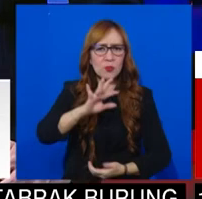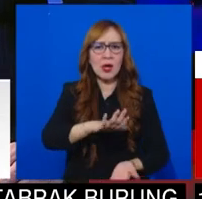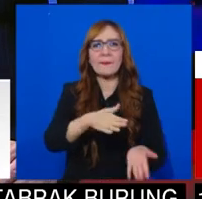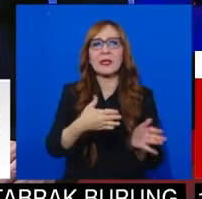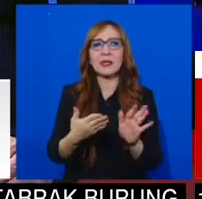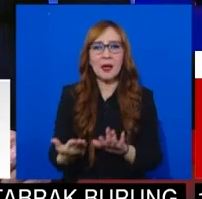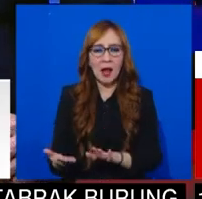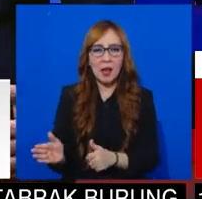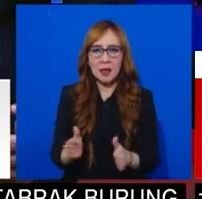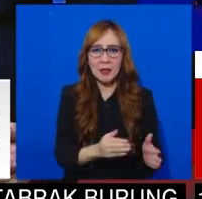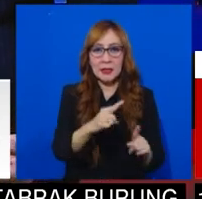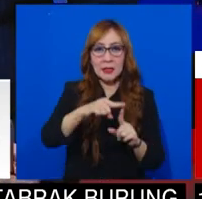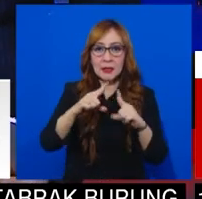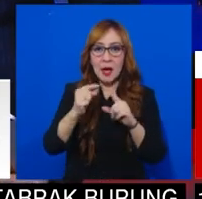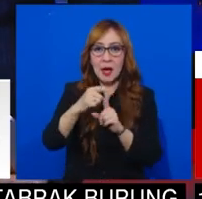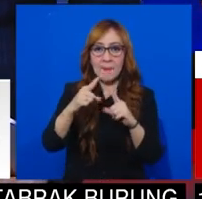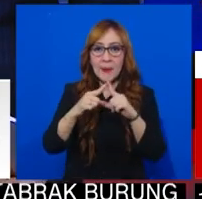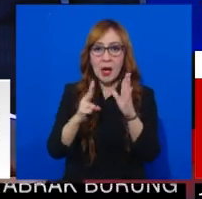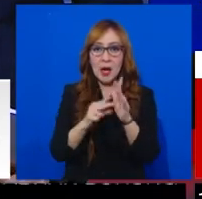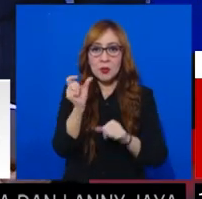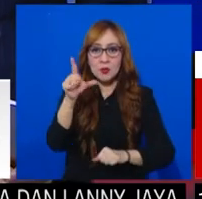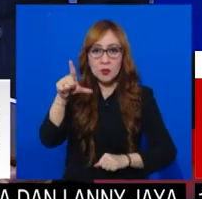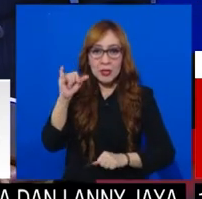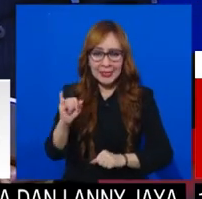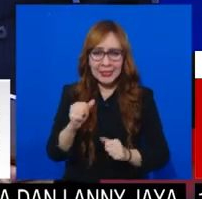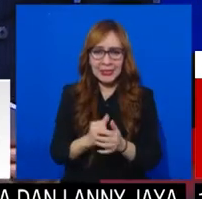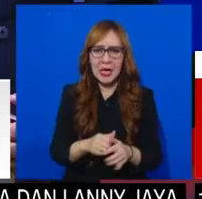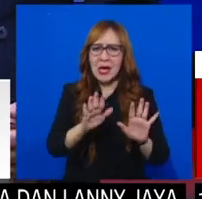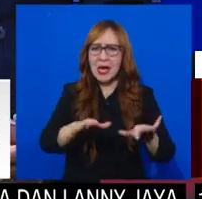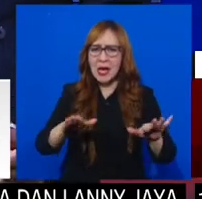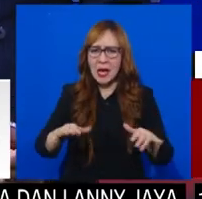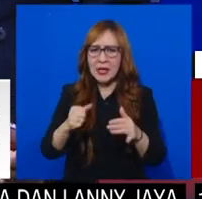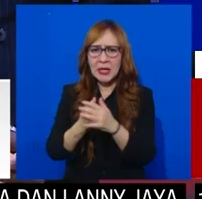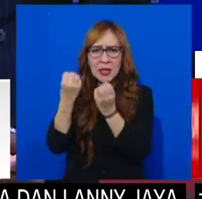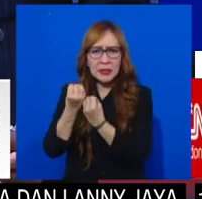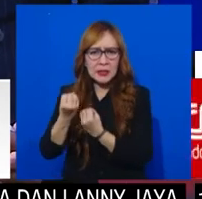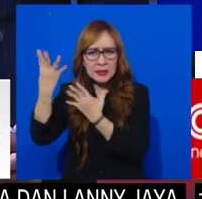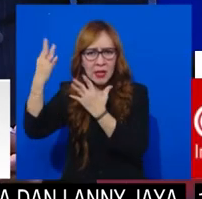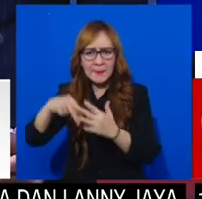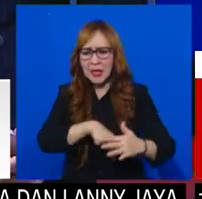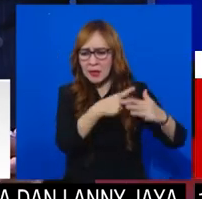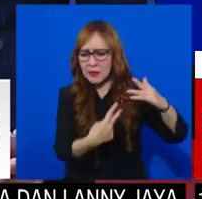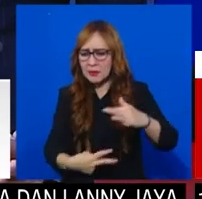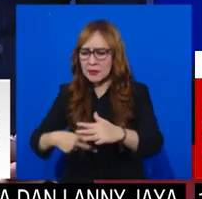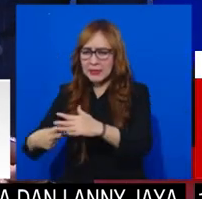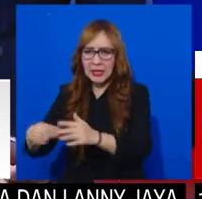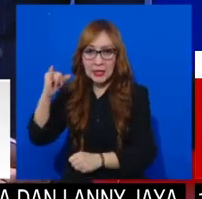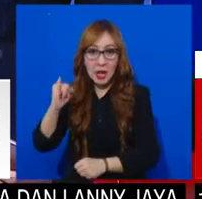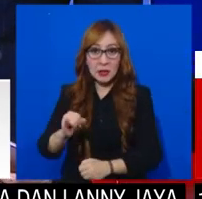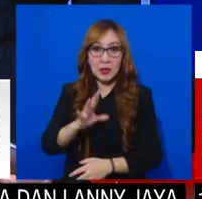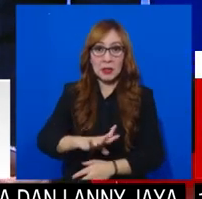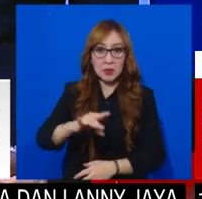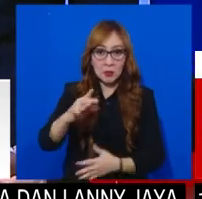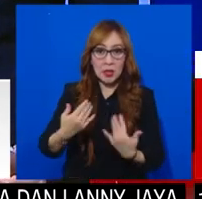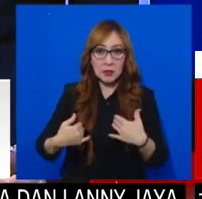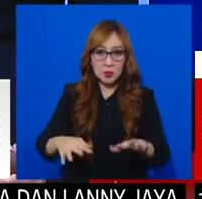Sementara di Tapanuli Selatan, seorang santriwati yang hanyut terseret arus sungai Parasariran akhirnya ditemukan setelah 3 hari